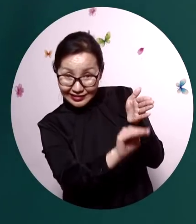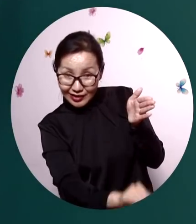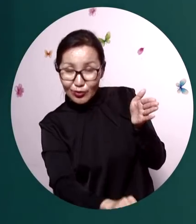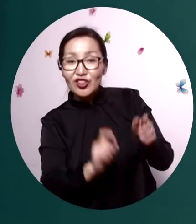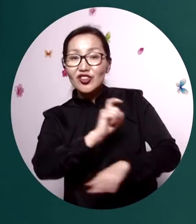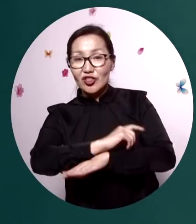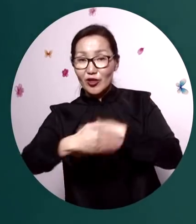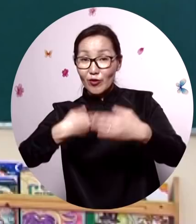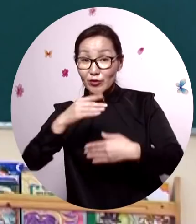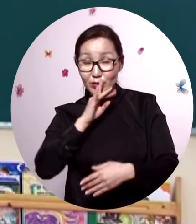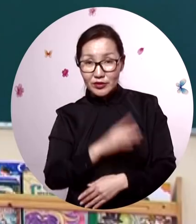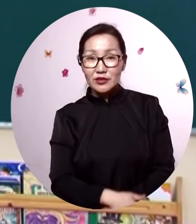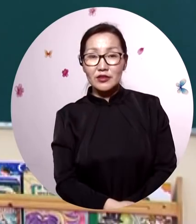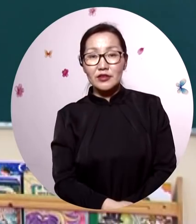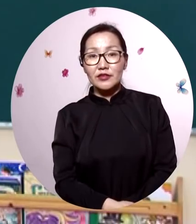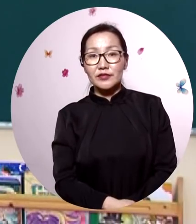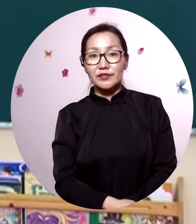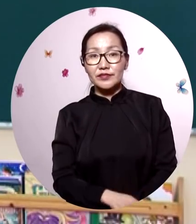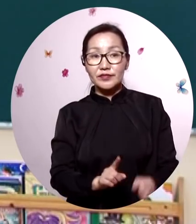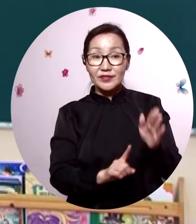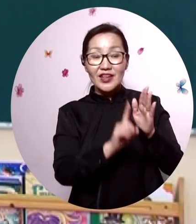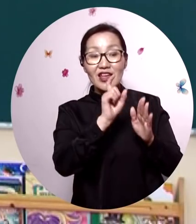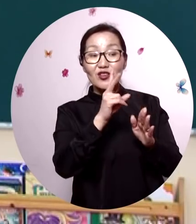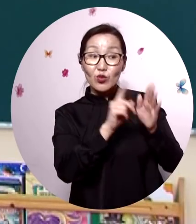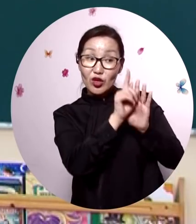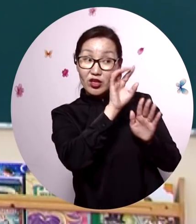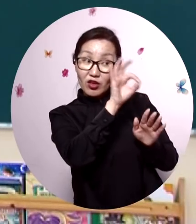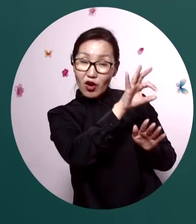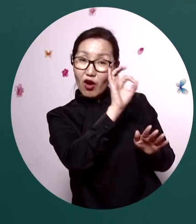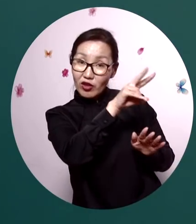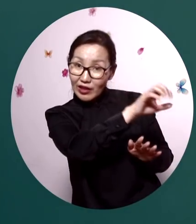явуулна. За, их ба өгүүлбэрээс хэл зүгийг олно.